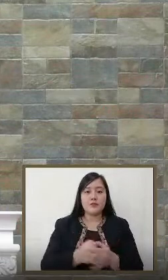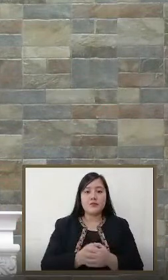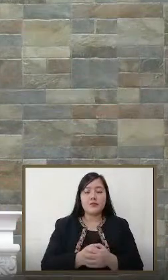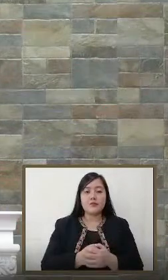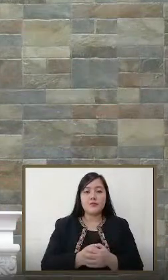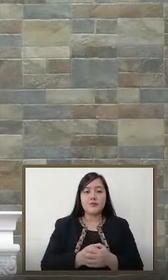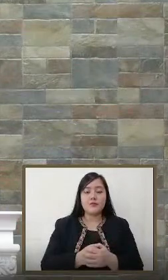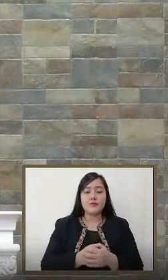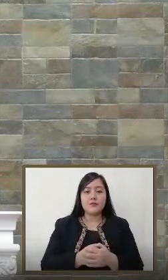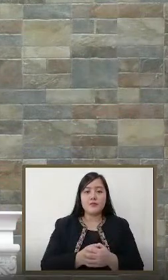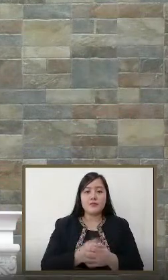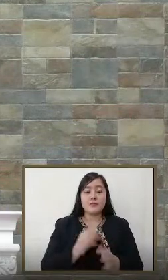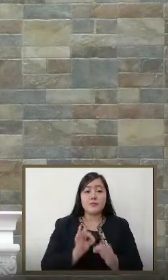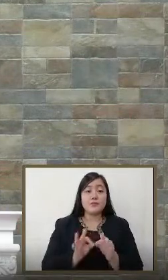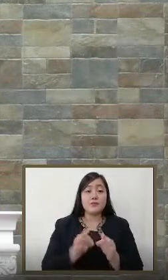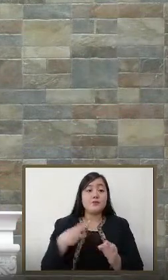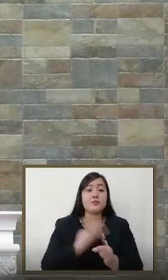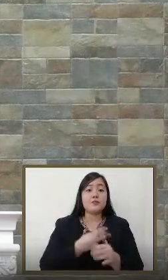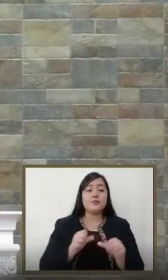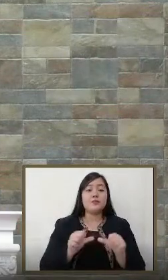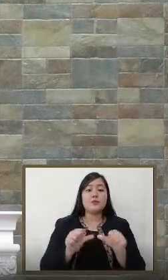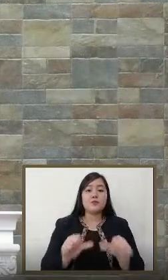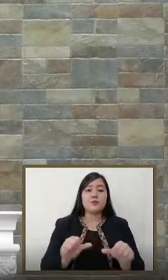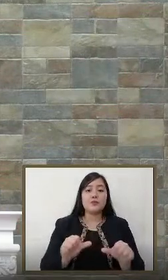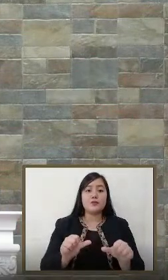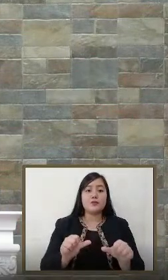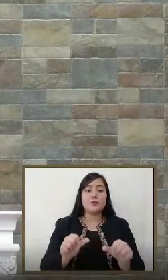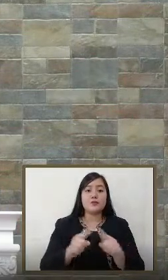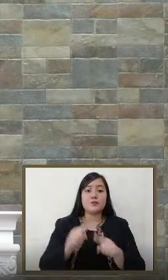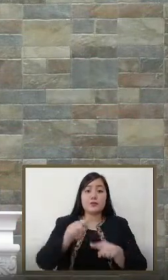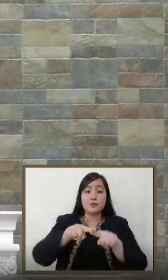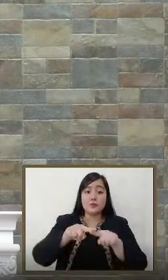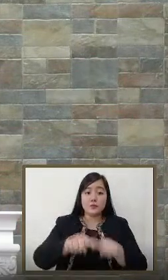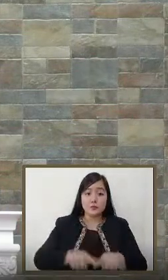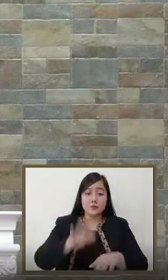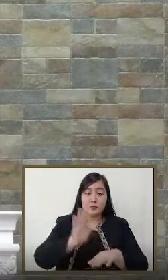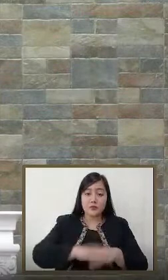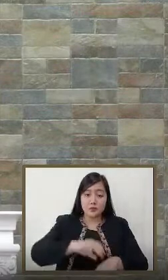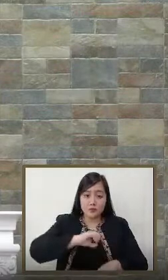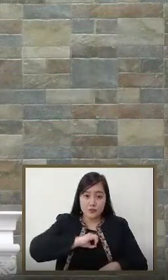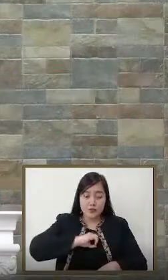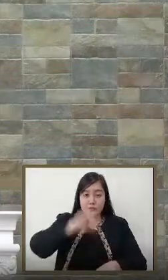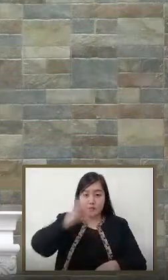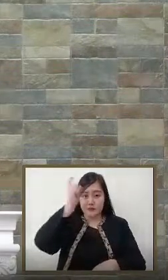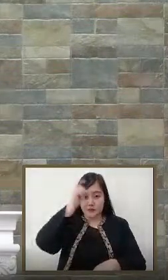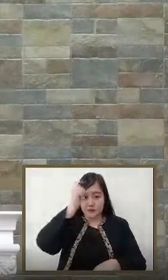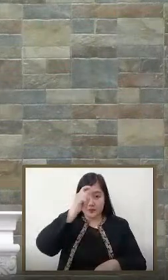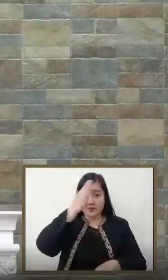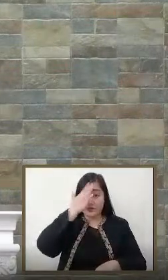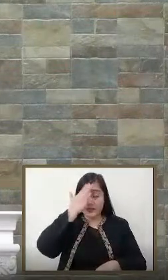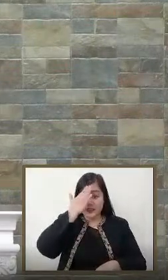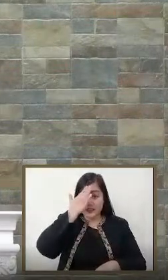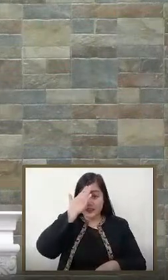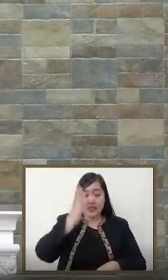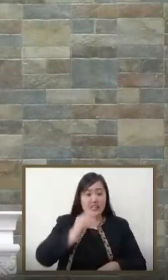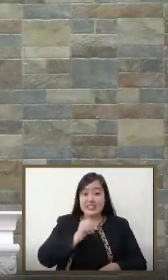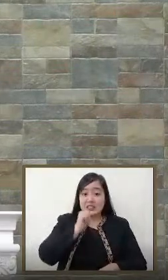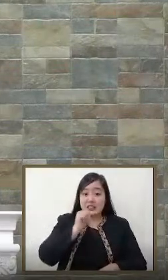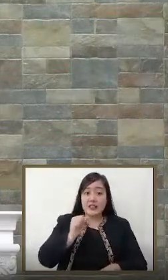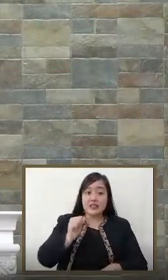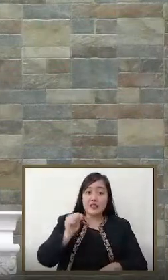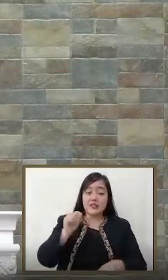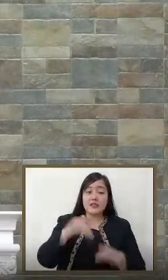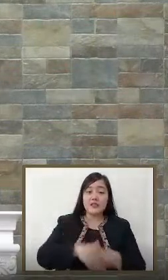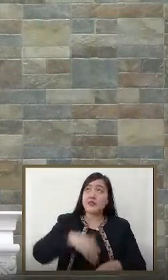pag tayo ay patuloy na nagre-rely sa ating kaalaman at hindi sa kaalaman ng Diyos, yan ang umpisa ng mga